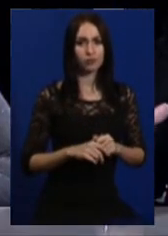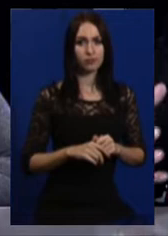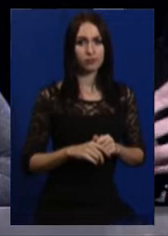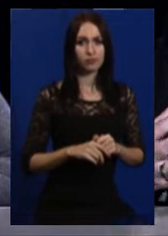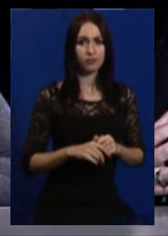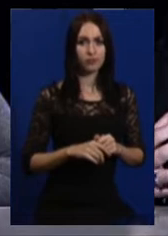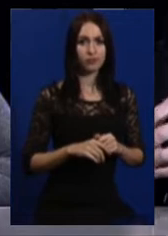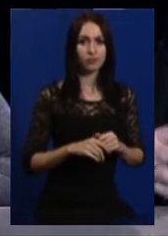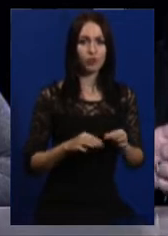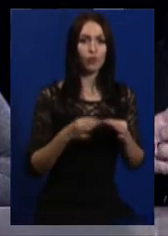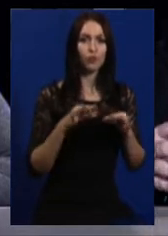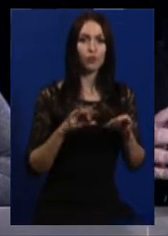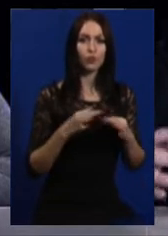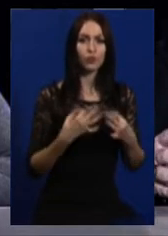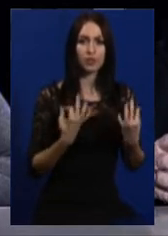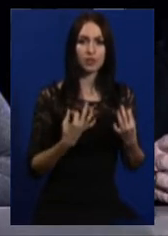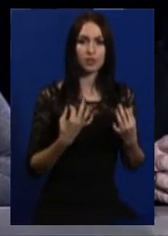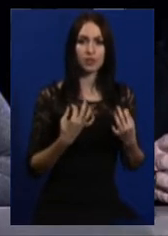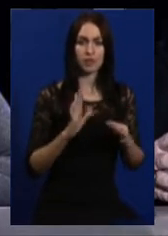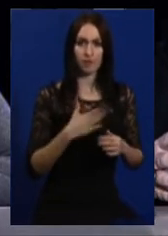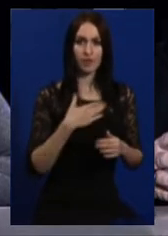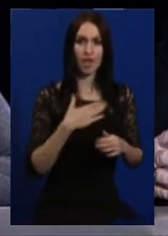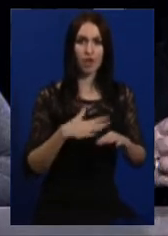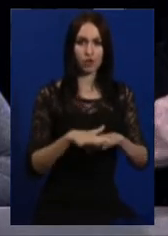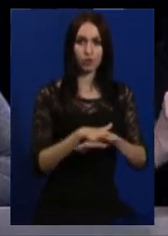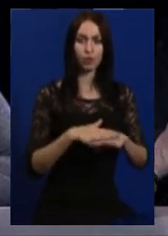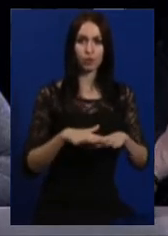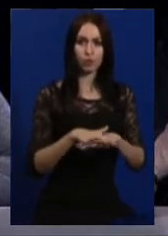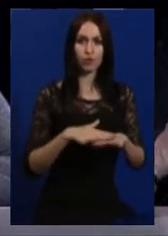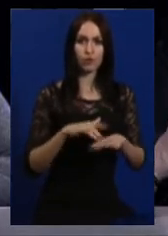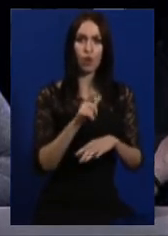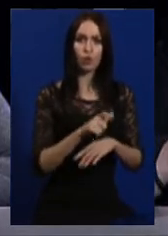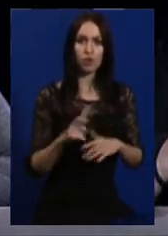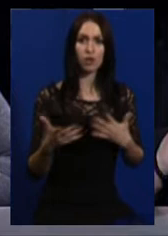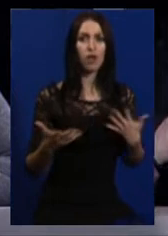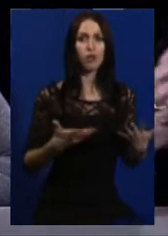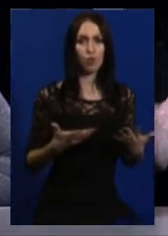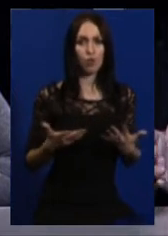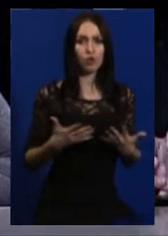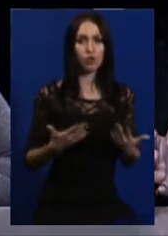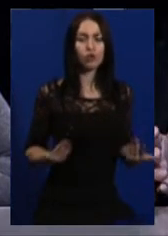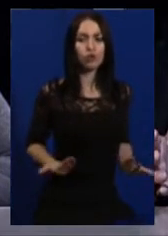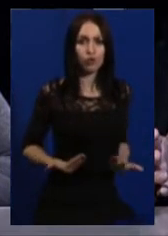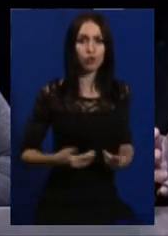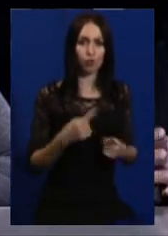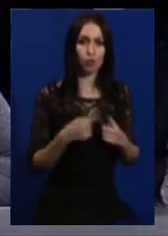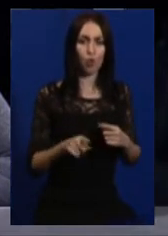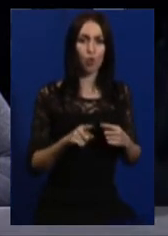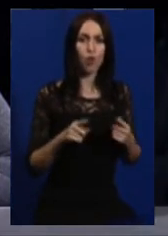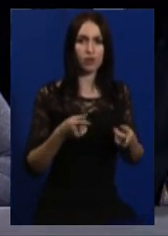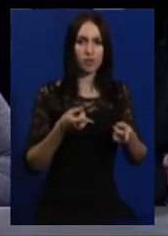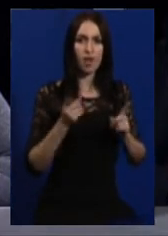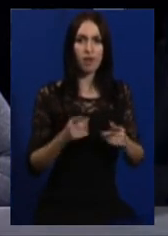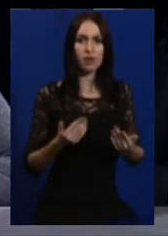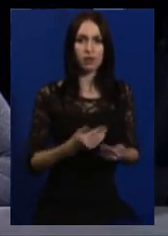впустить в наш мир вот наш социум людей которые живут совершенно другой реальности они